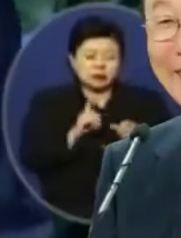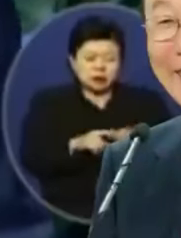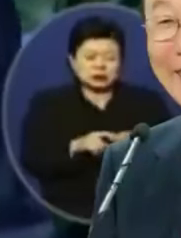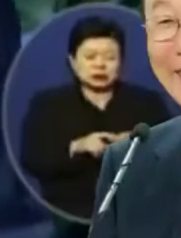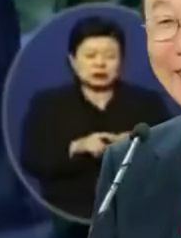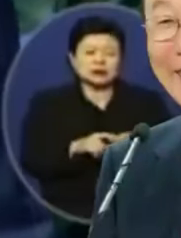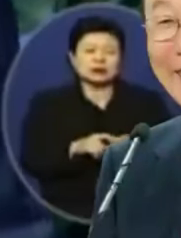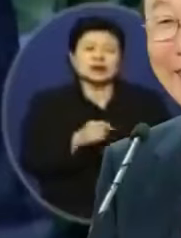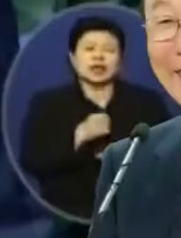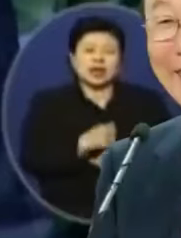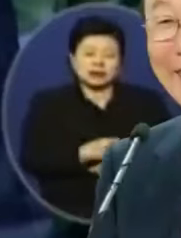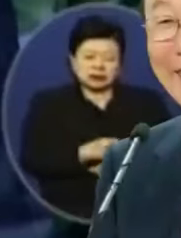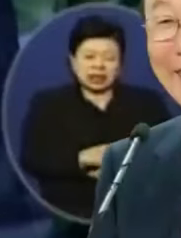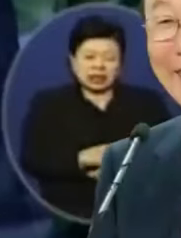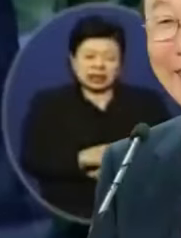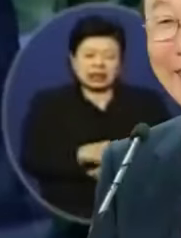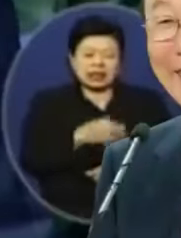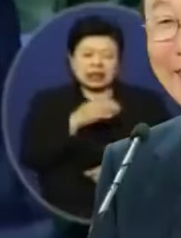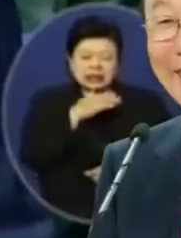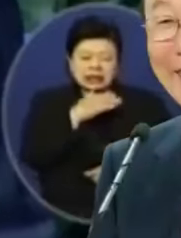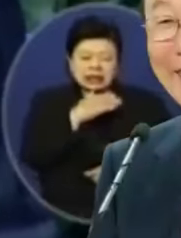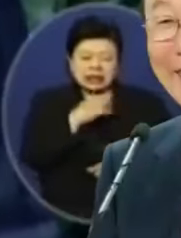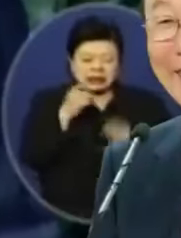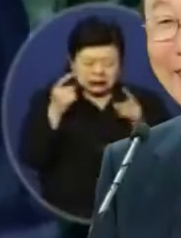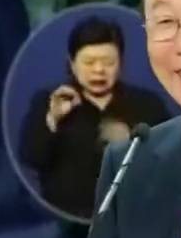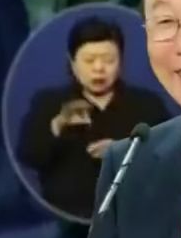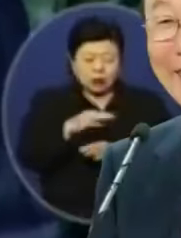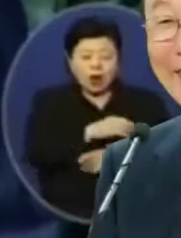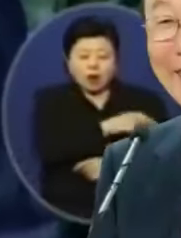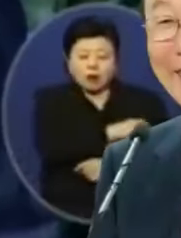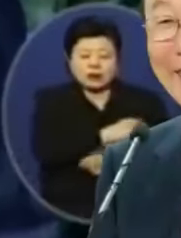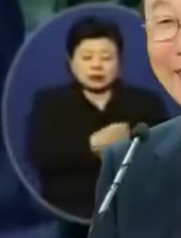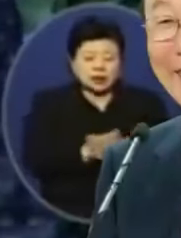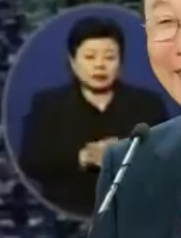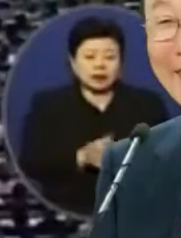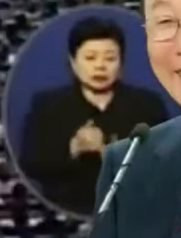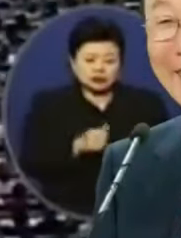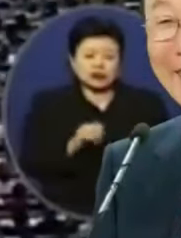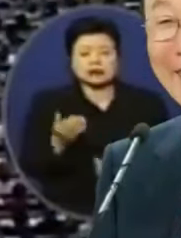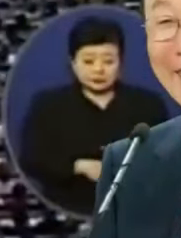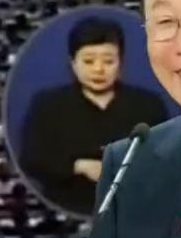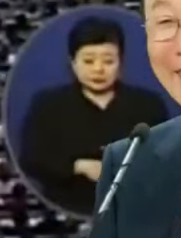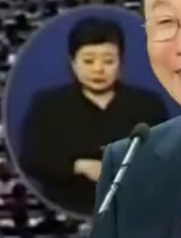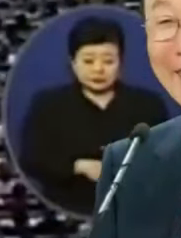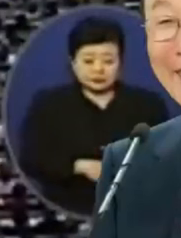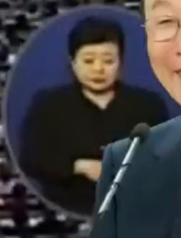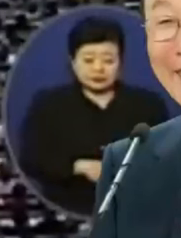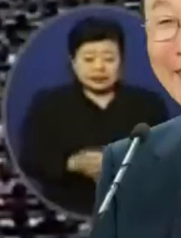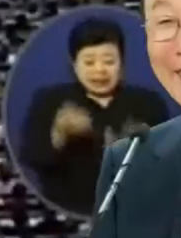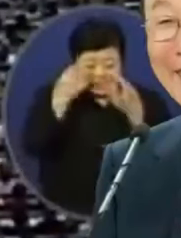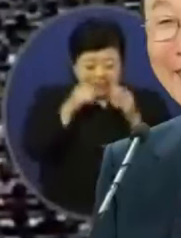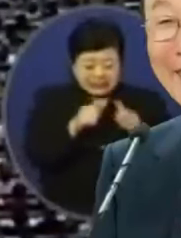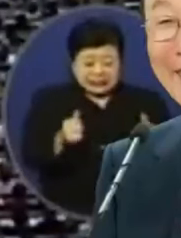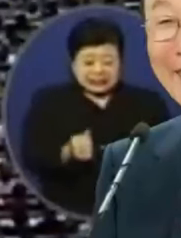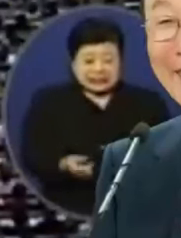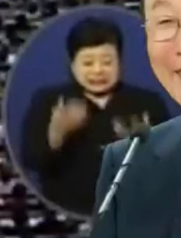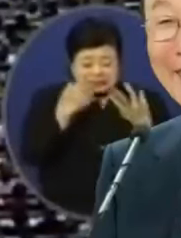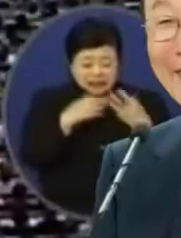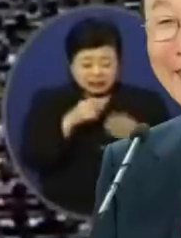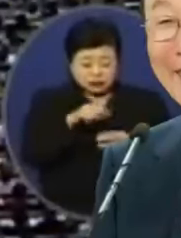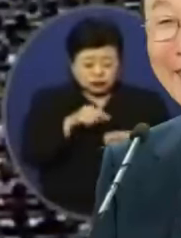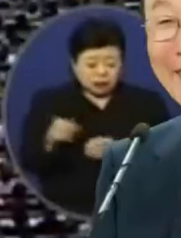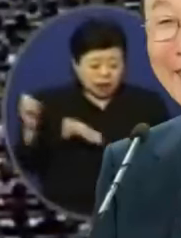모함했구나. 그러나 이제 정말 왕의 권위 때문에 안 죽일 수가 없습니다. 다니엘을 사자굴 속에 던져